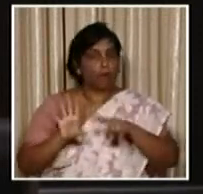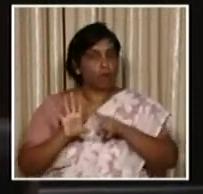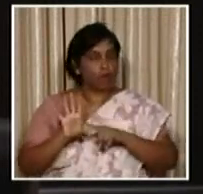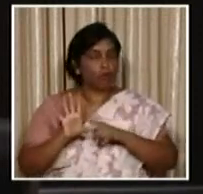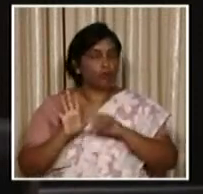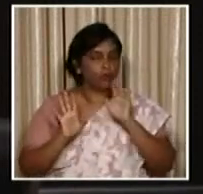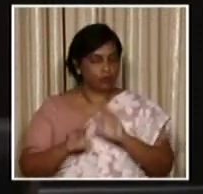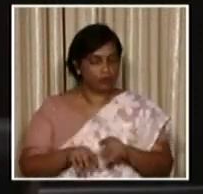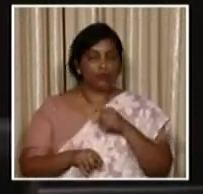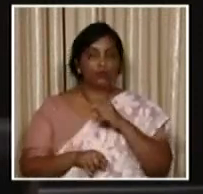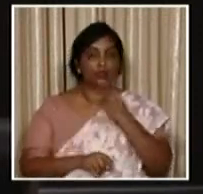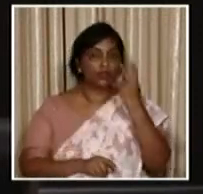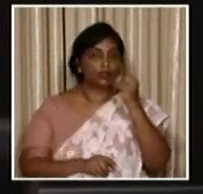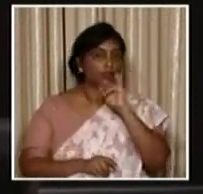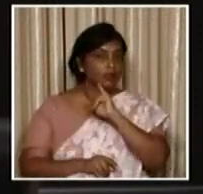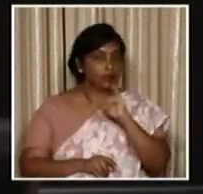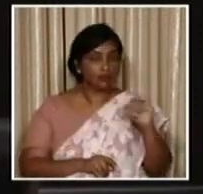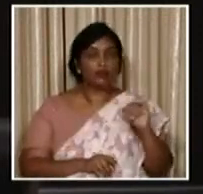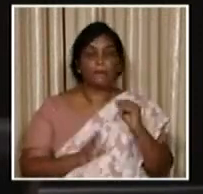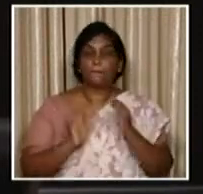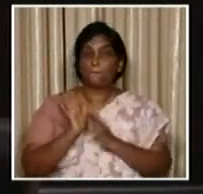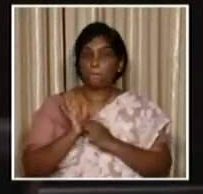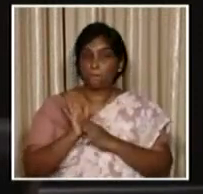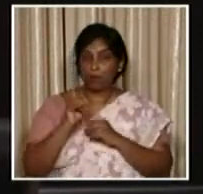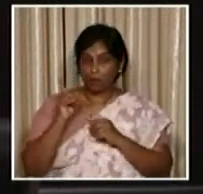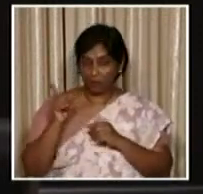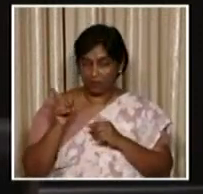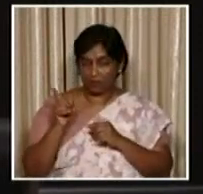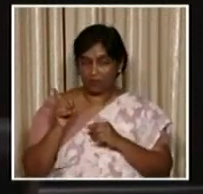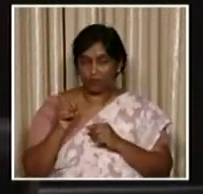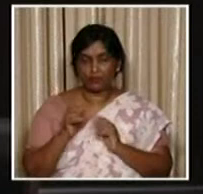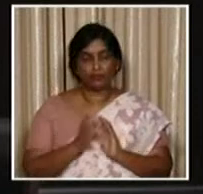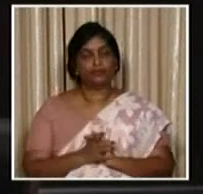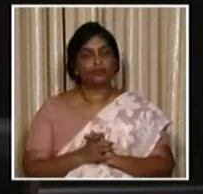කරනවා 2016 මරදමුණේදී